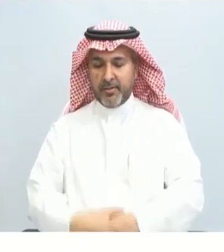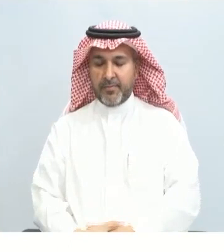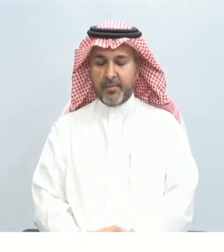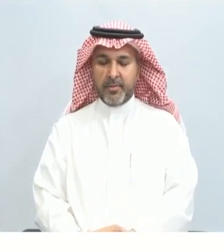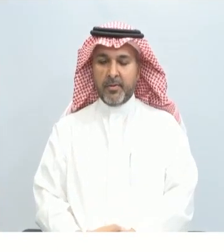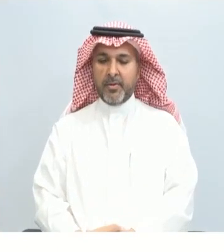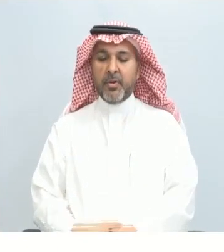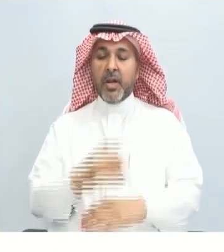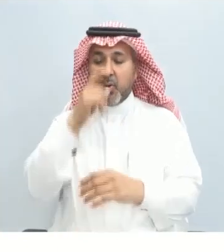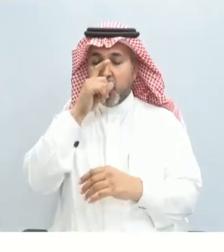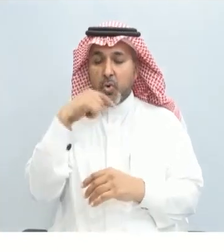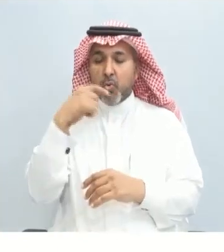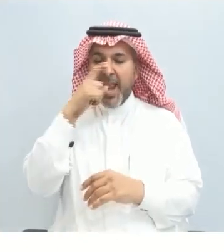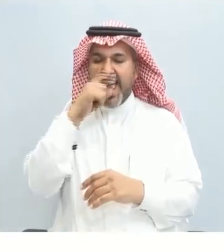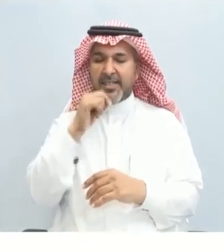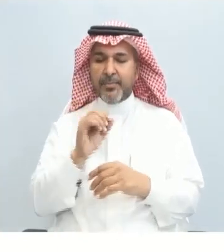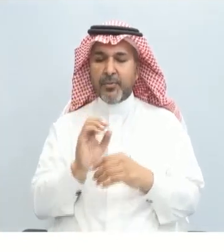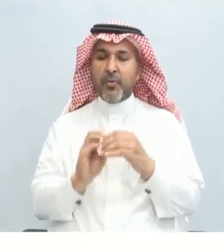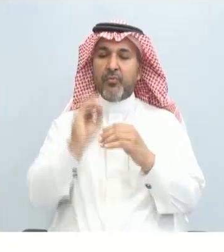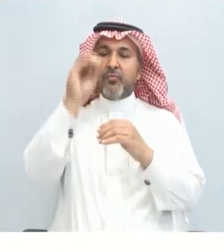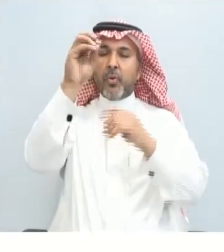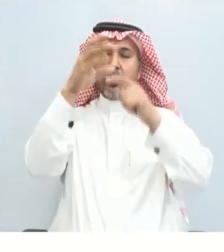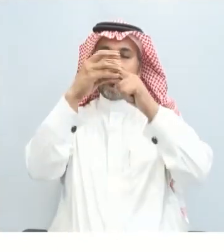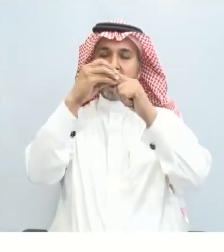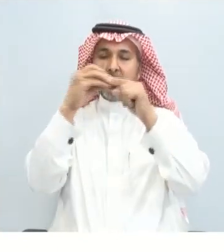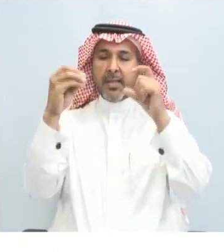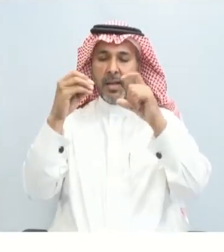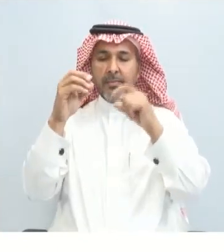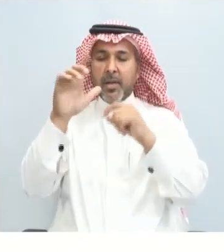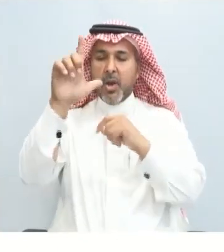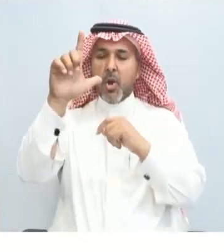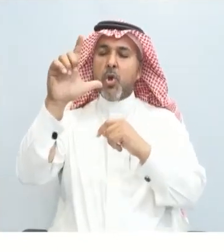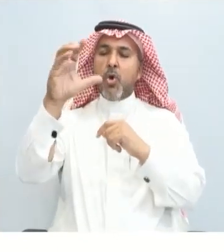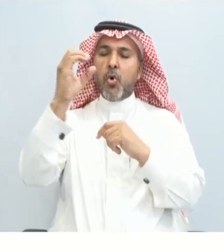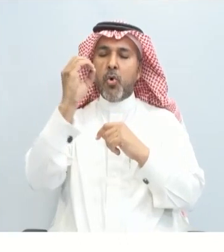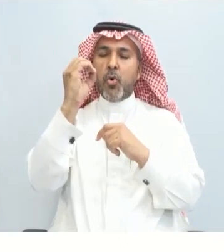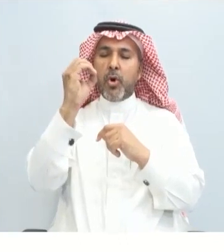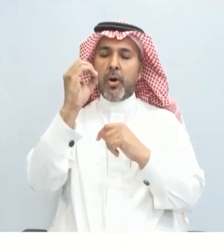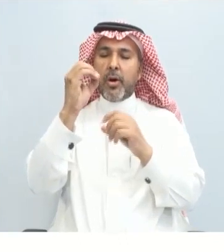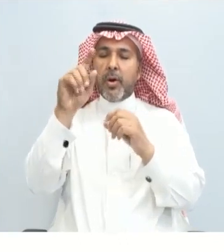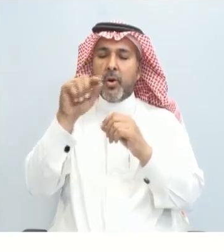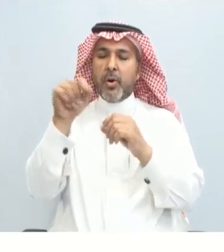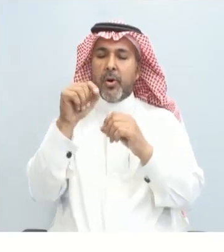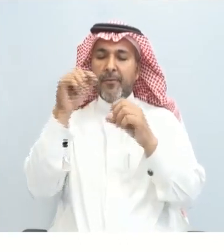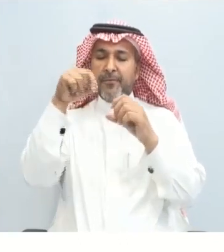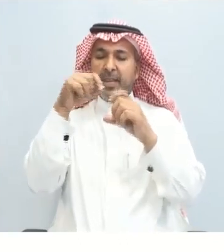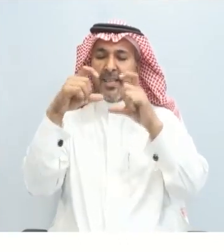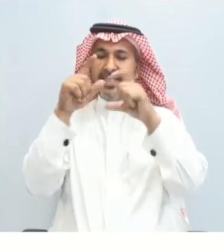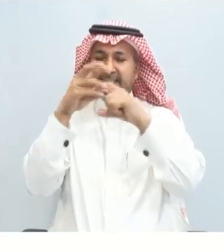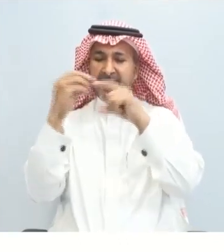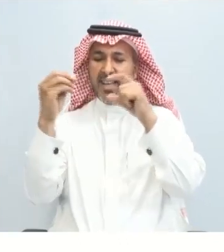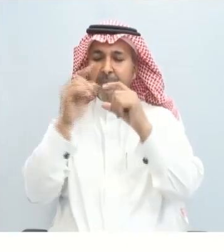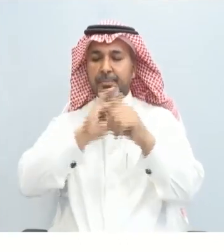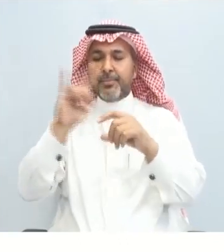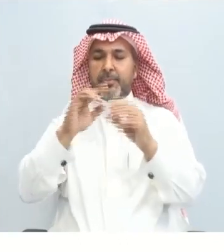بطبيعته لا يقبل المقدار السالب بداخله فبالتالي الجواب السالب يعتبر جواب مرفوض بينما الجواب الموجب هو